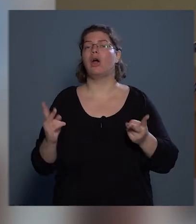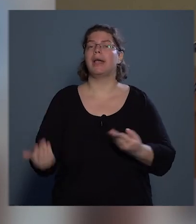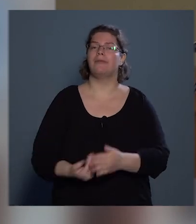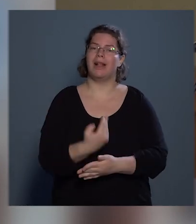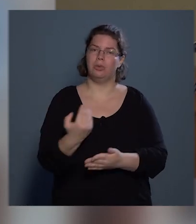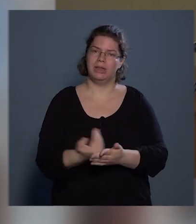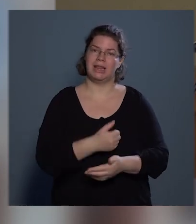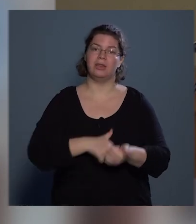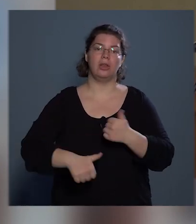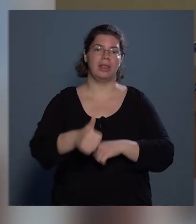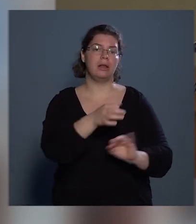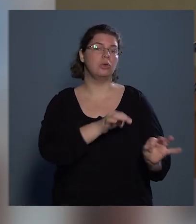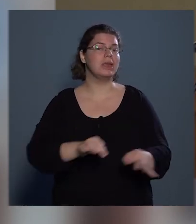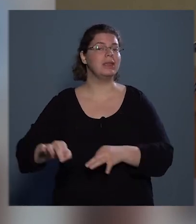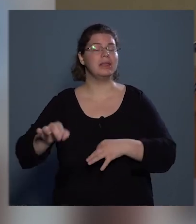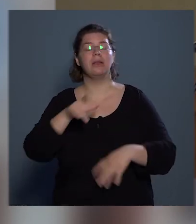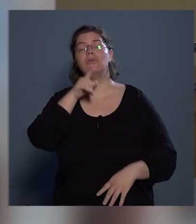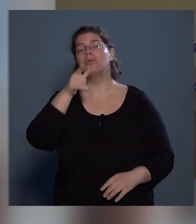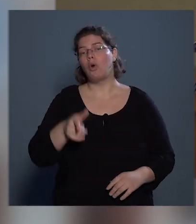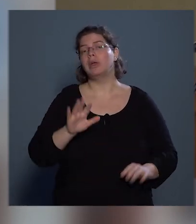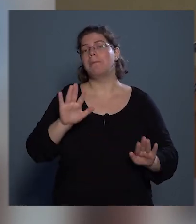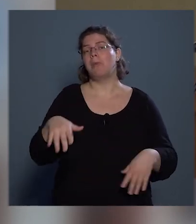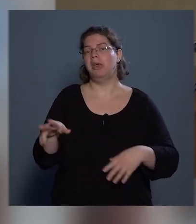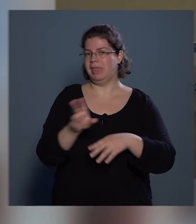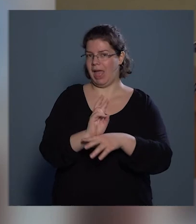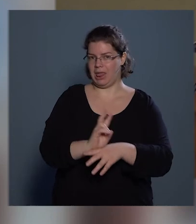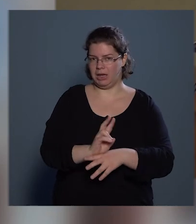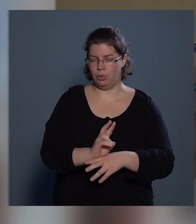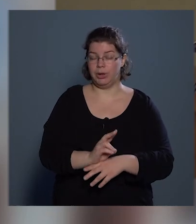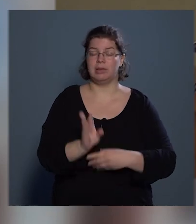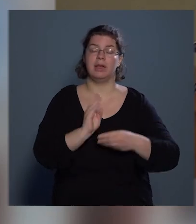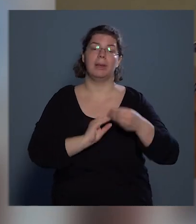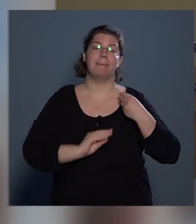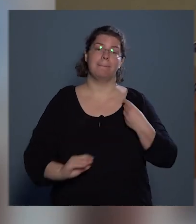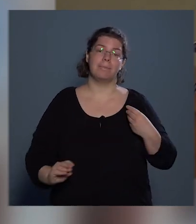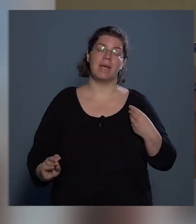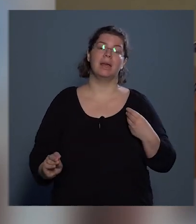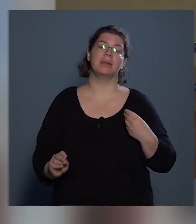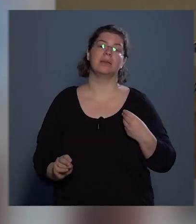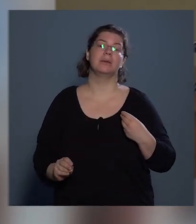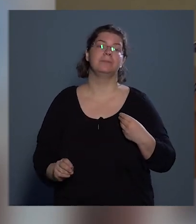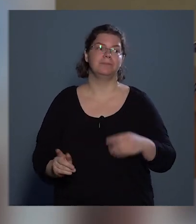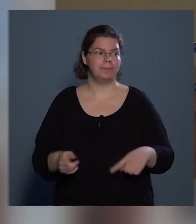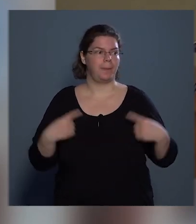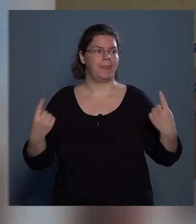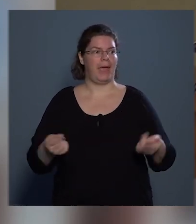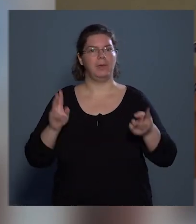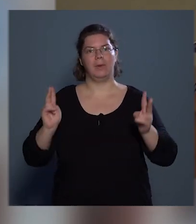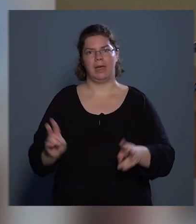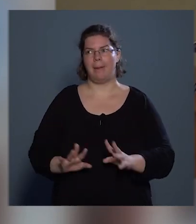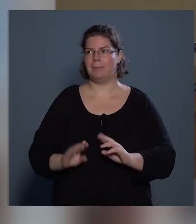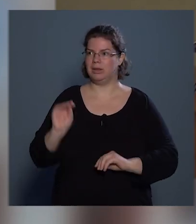az előkészítést fogja majd ellenőrizni, mert hogy nekünk kell majd